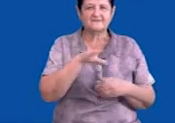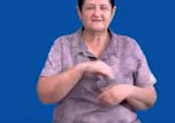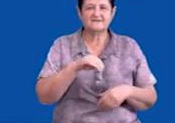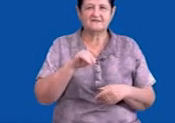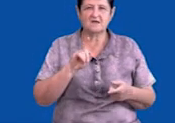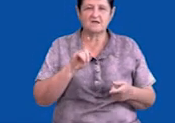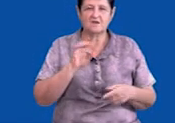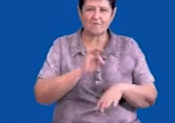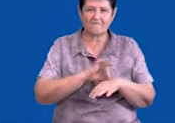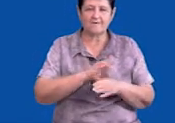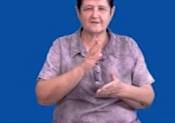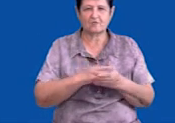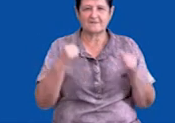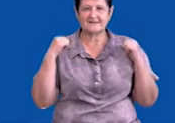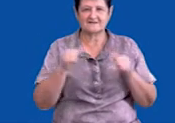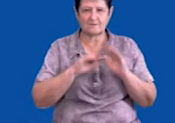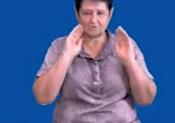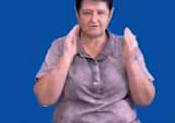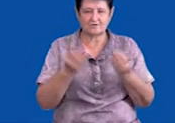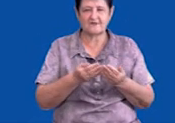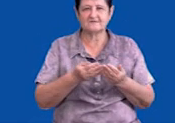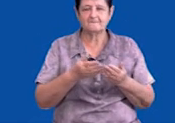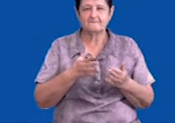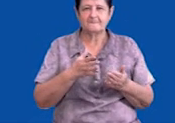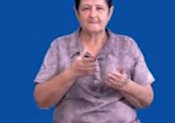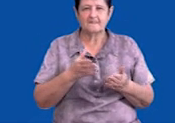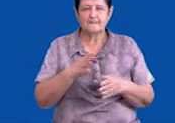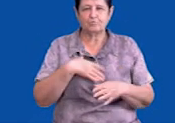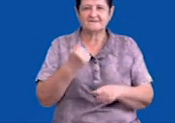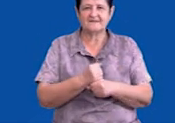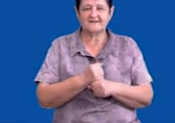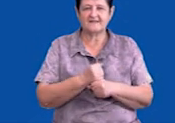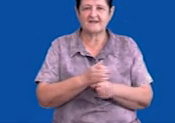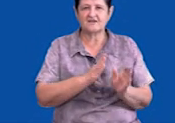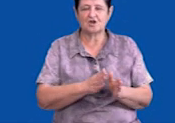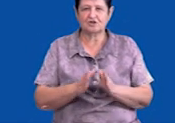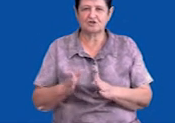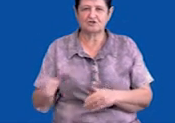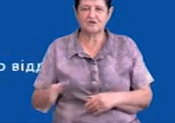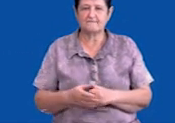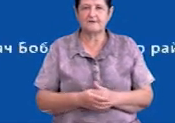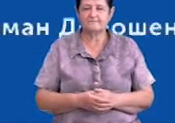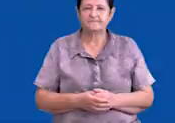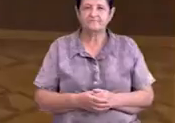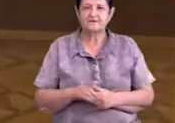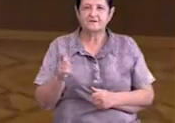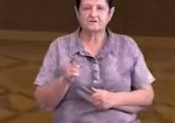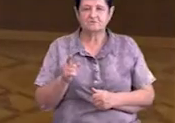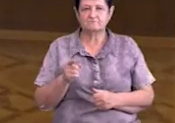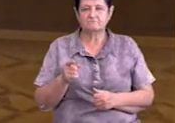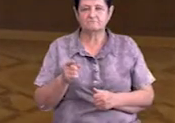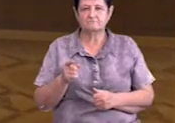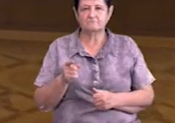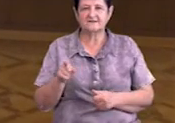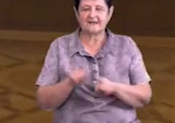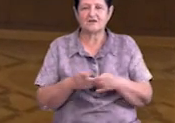знаходяться на самоізоляції, посилений дезрежим, обмежили кількість пацієнтів, на медогляди, на все, щоб менше було людей. Такі обмеження